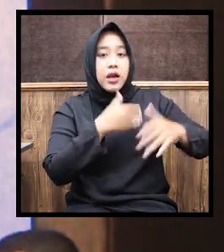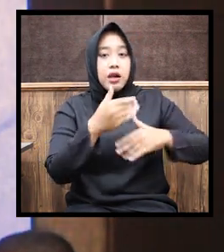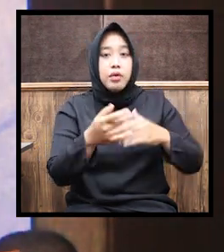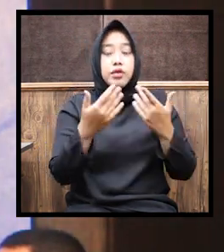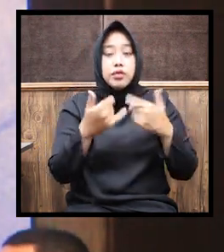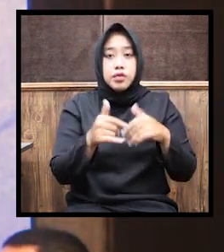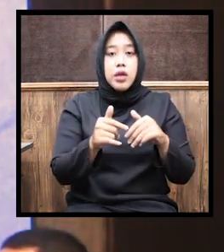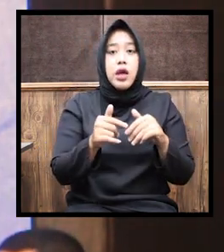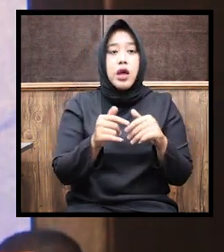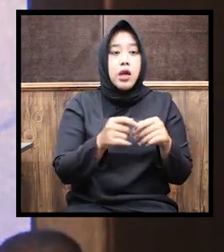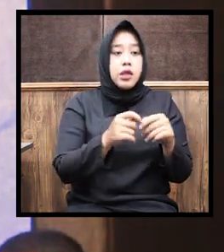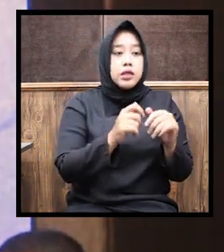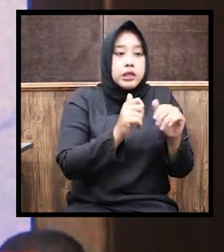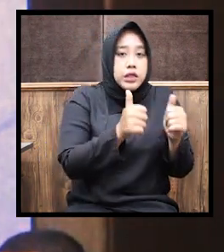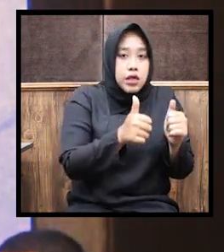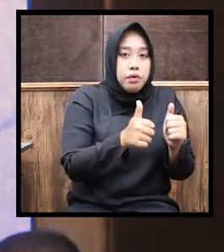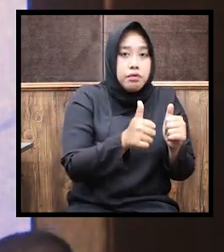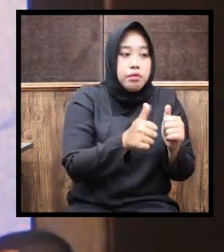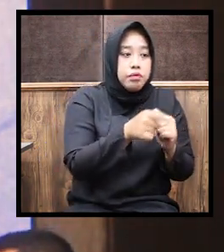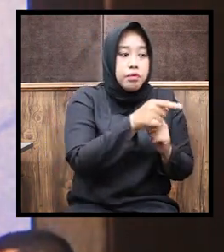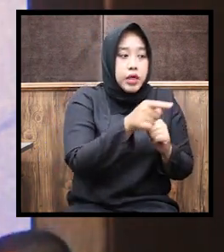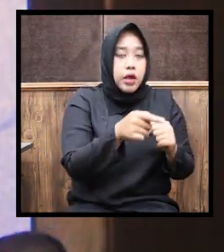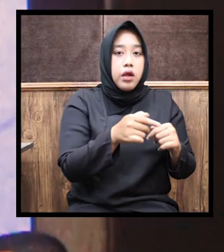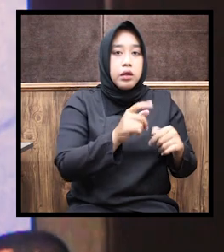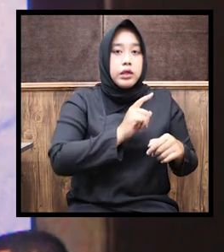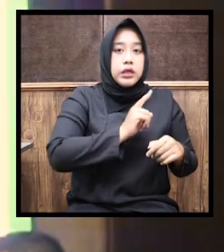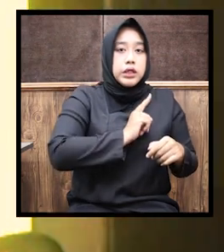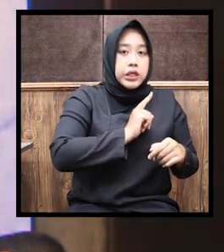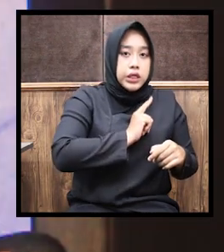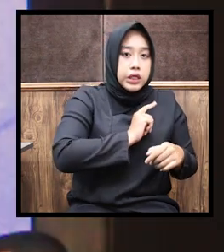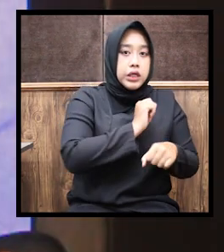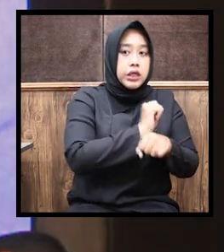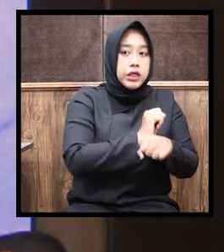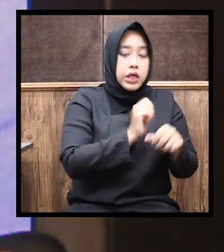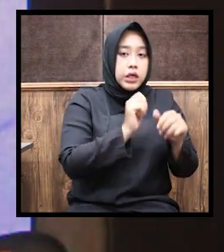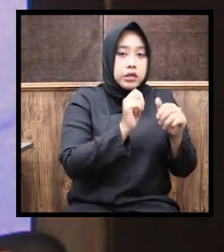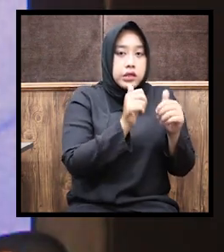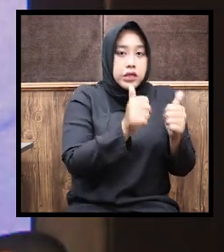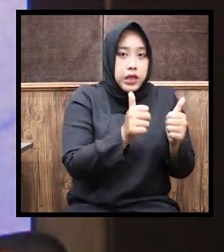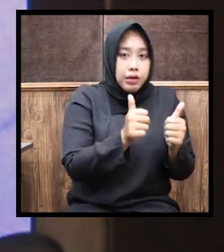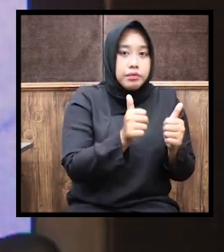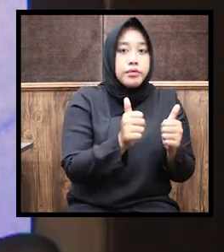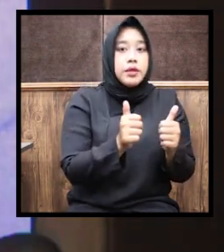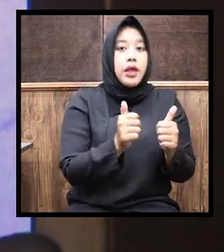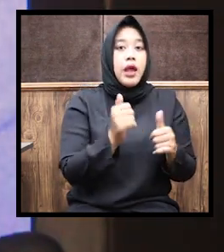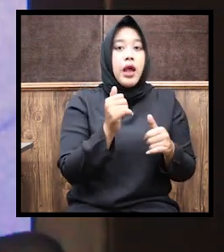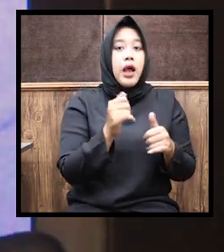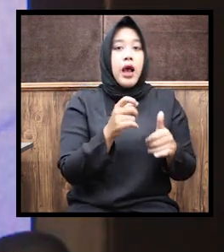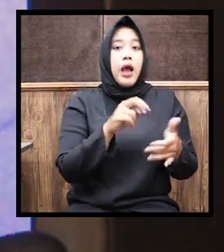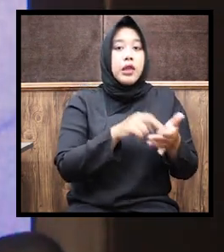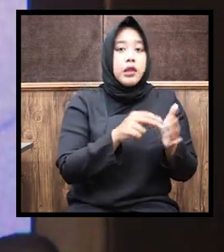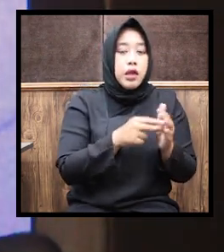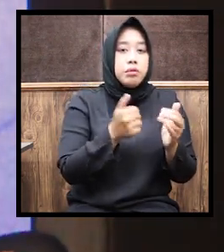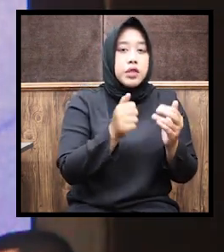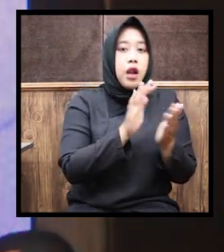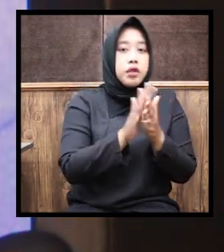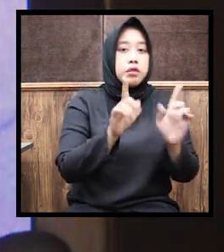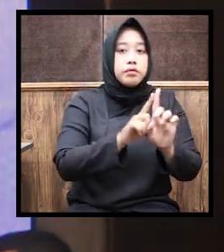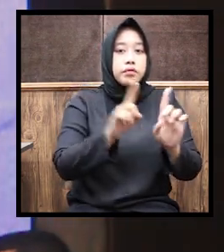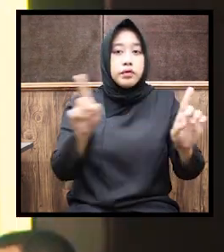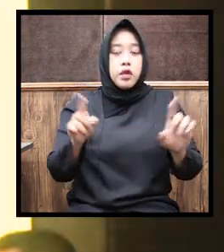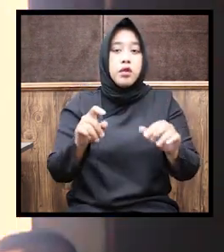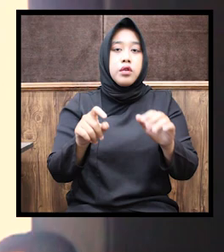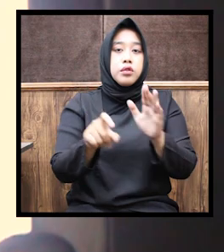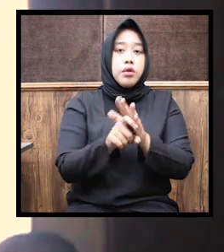settle ditinggal ditinggal dalam arti ya sudah bekerja seperti ee nonisabilitas berangkat kerja jam